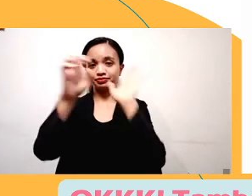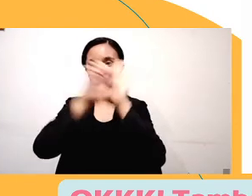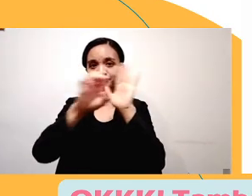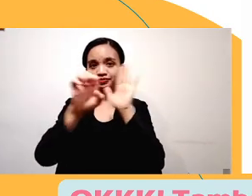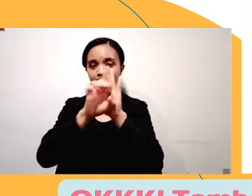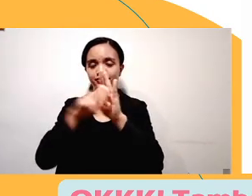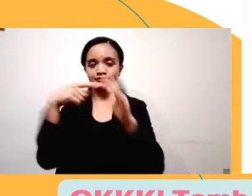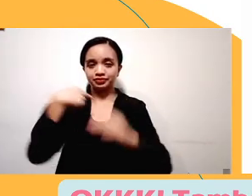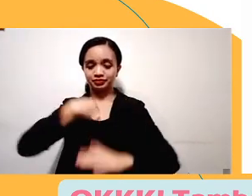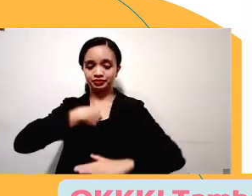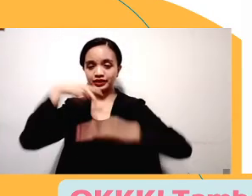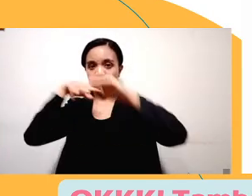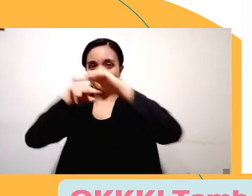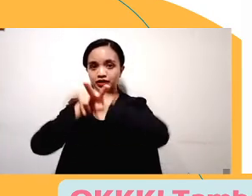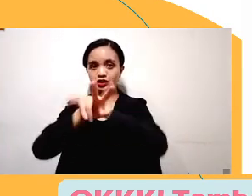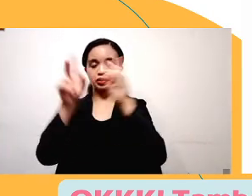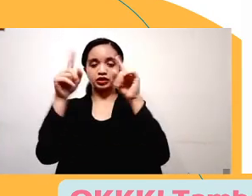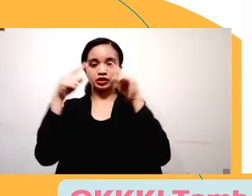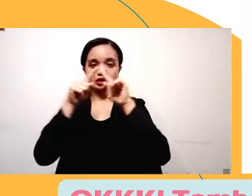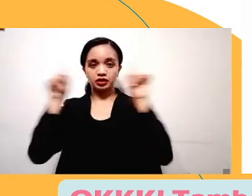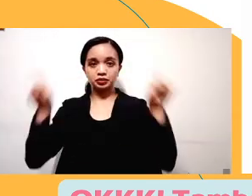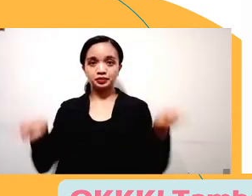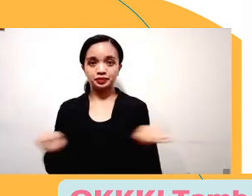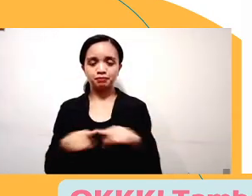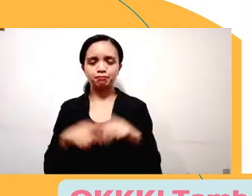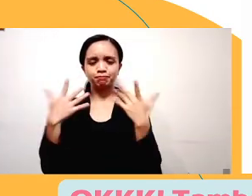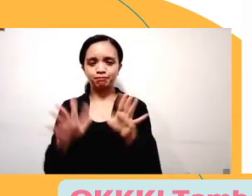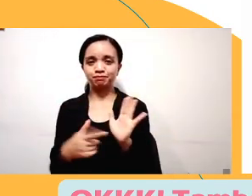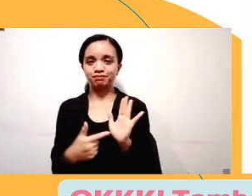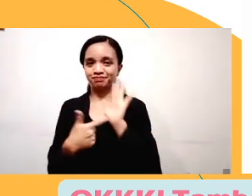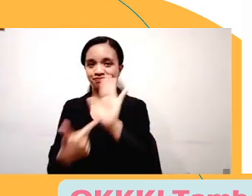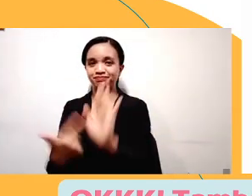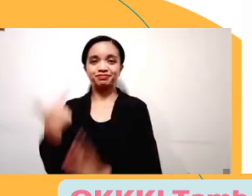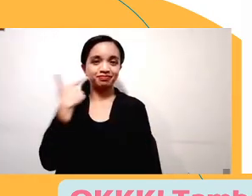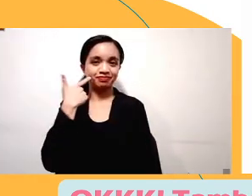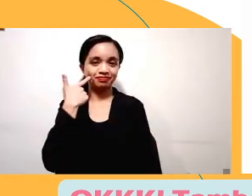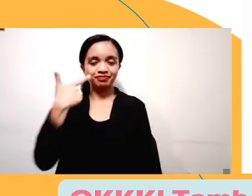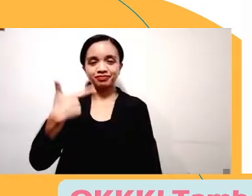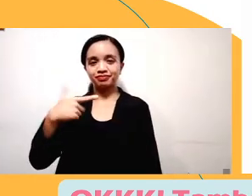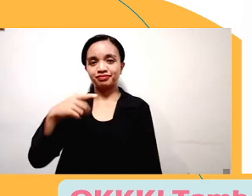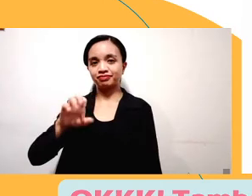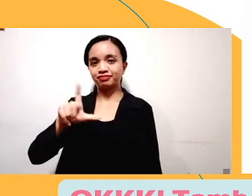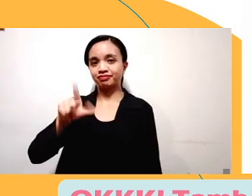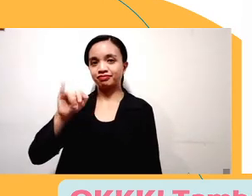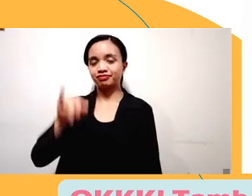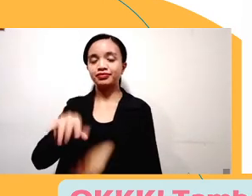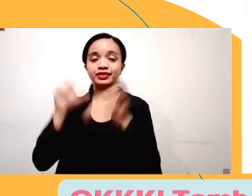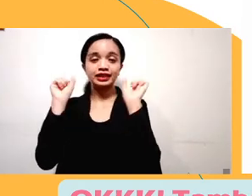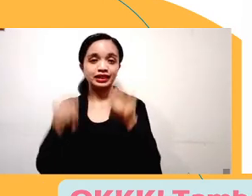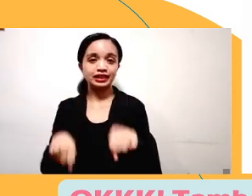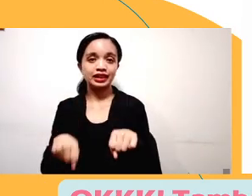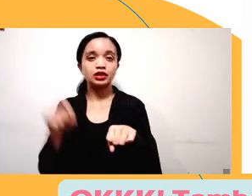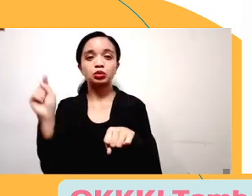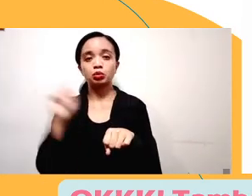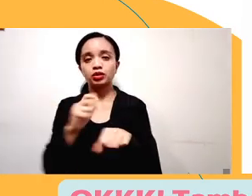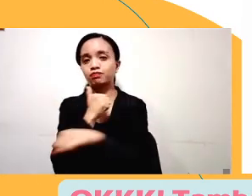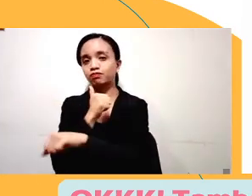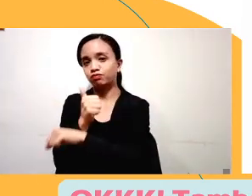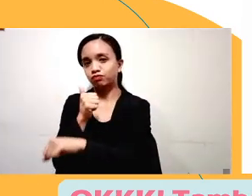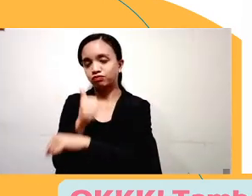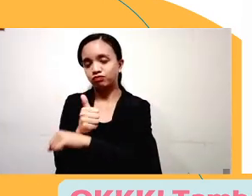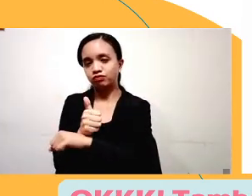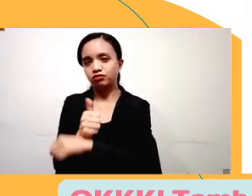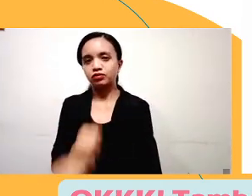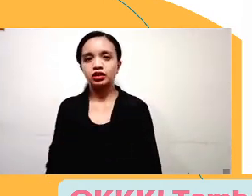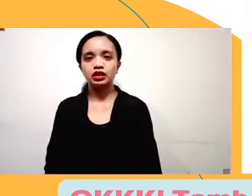vision board na ipinakita kanina ni Ate Jelay. Maaari din pong i-post ang takdang aralin sa